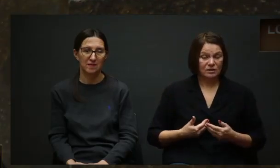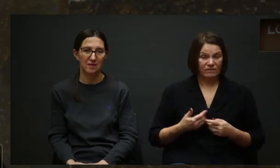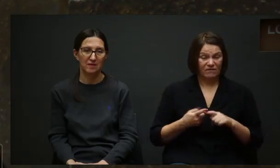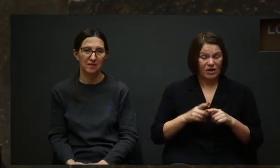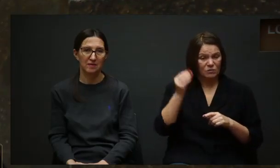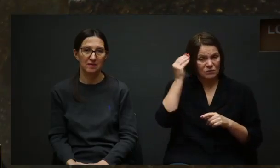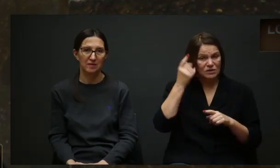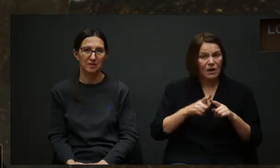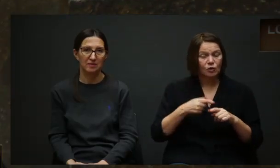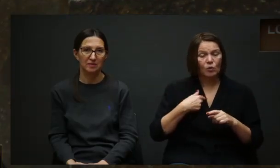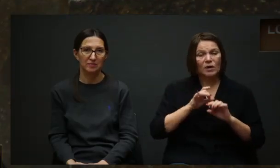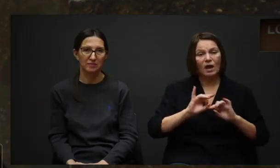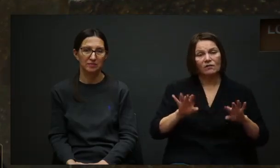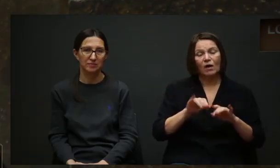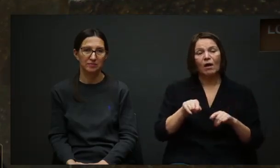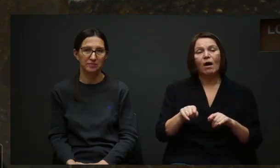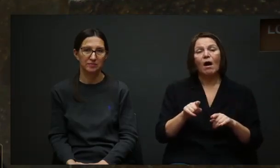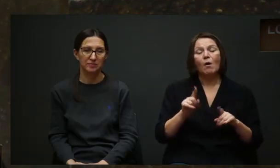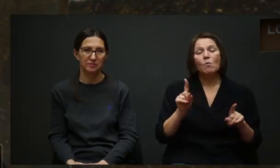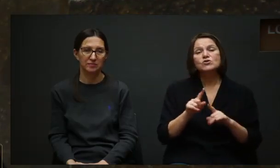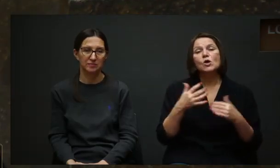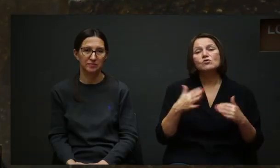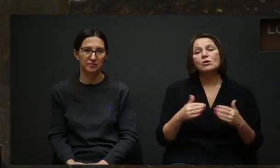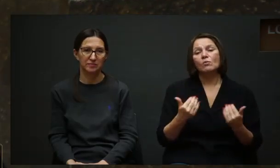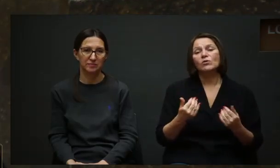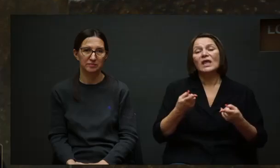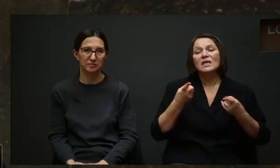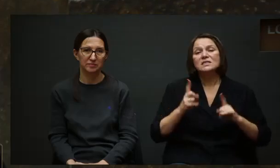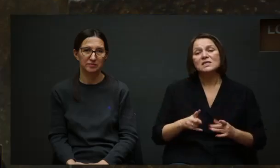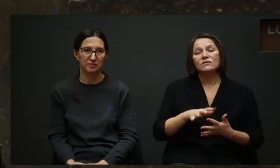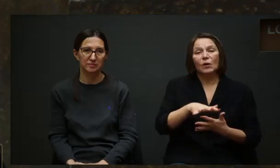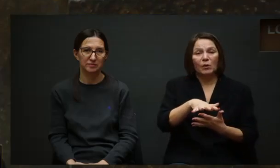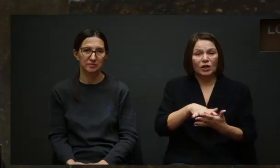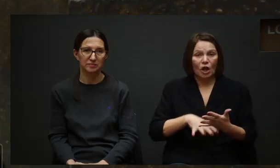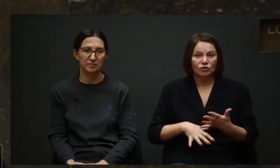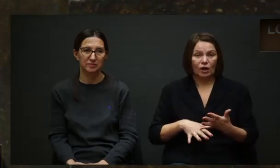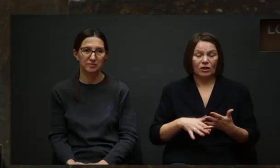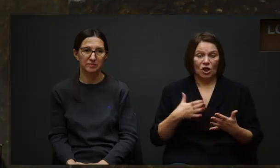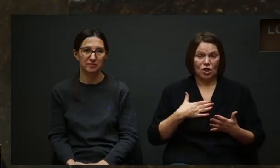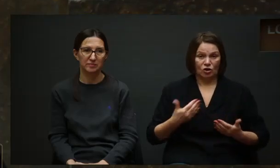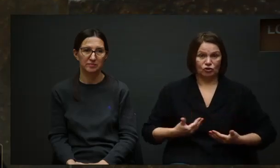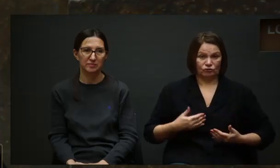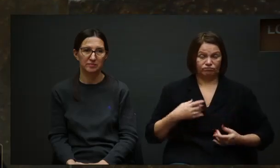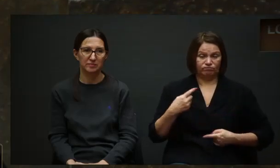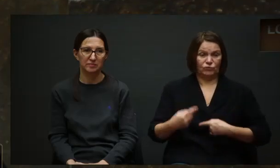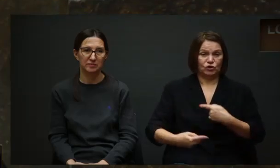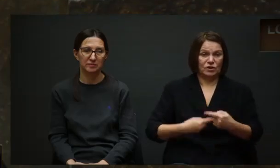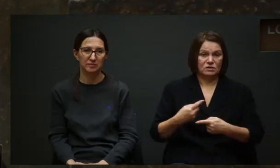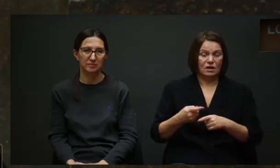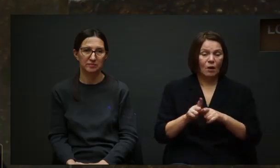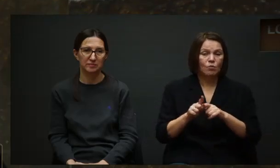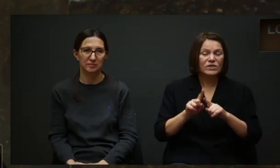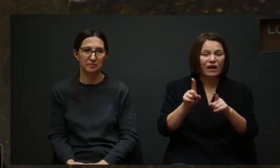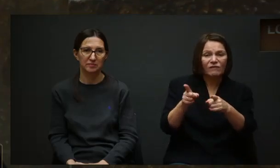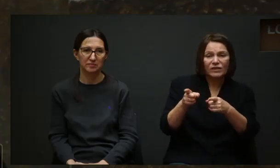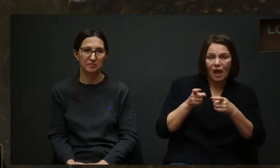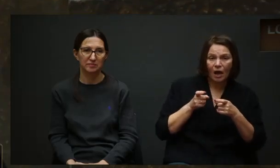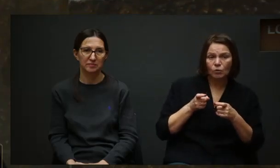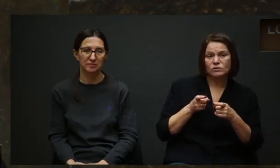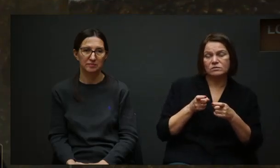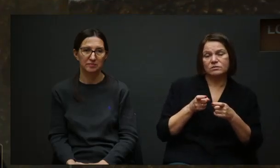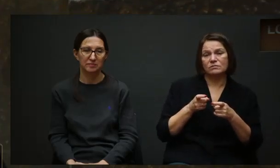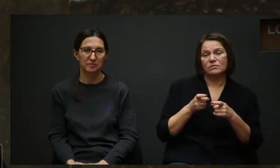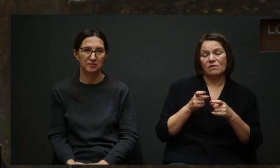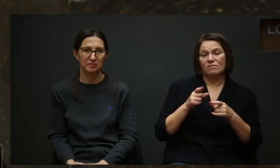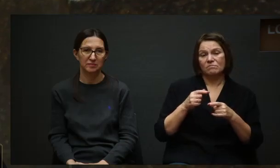Он становится каким-то естественным продолжением этой повседневности. Да? Вы втянуты